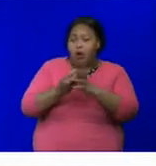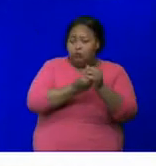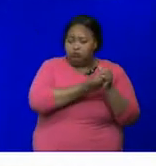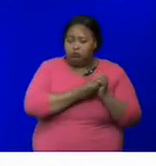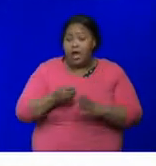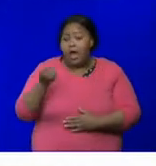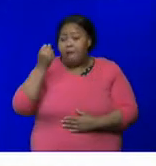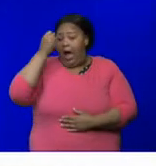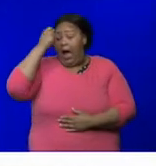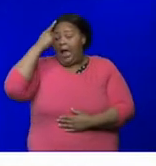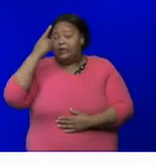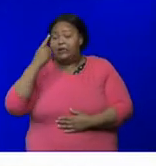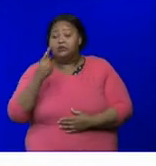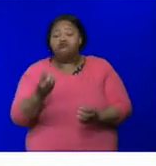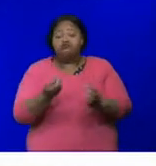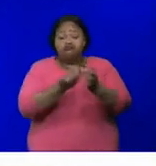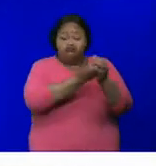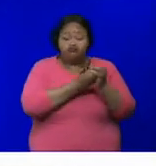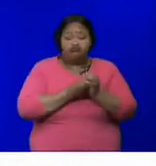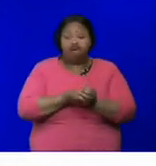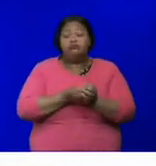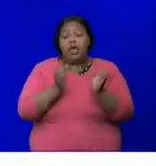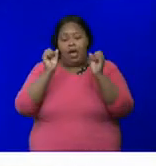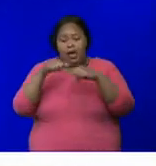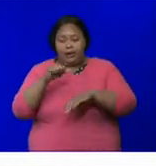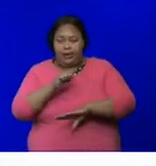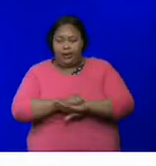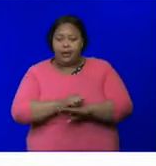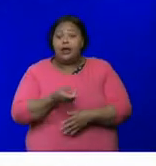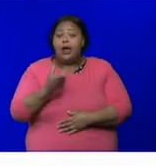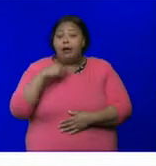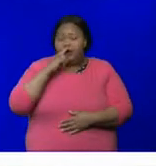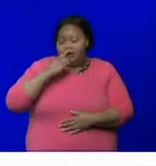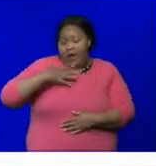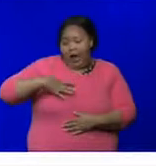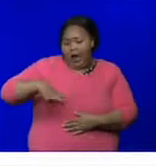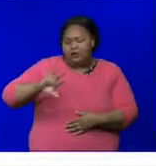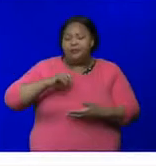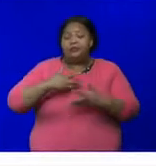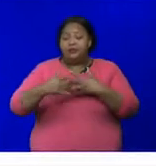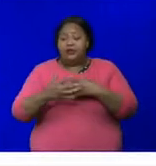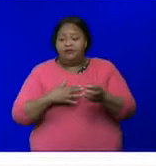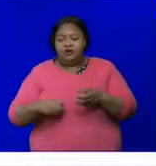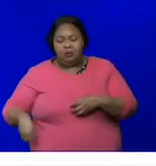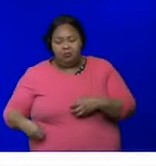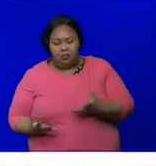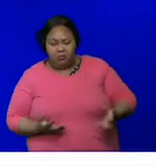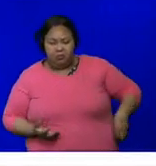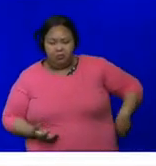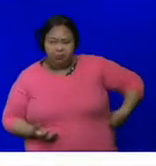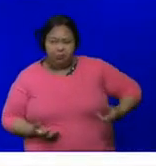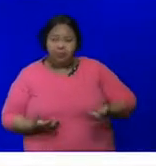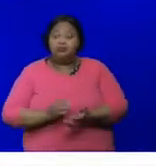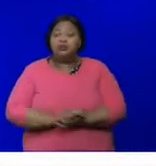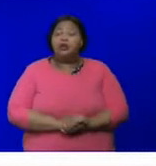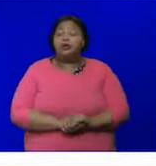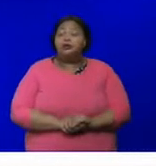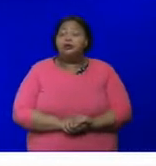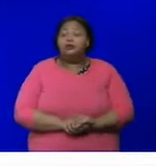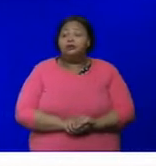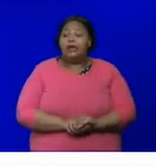lokunye lokhanza ukuthi kuhamba kuyavelavela ngoba phela nakuyinto lesingakajwayeli kuyenda, kufuneka bese sesiyakhuliseka